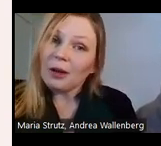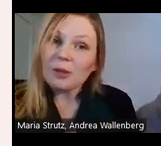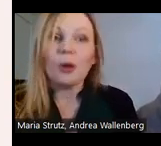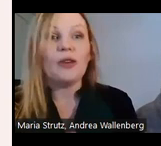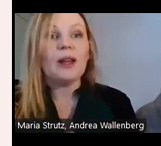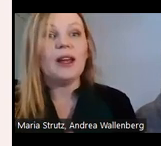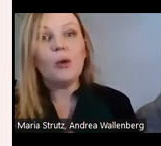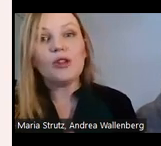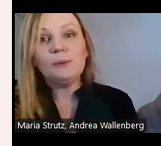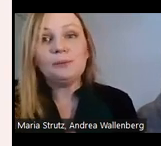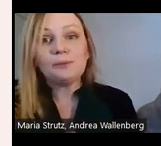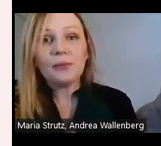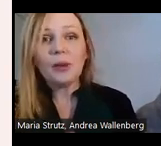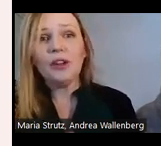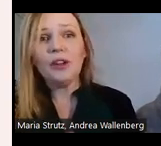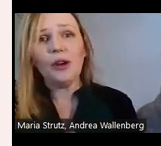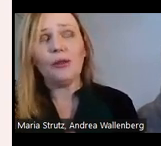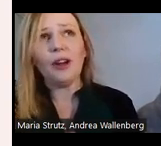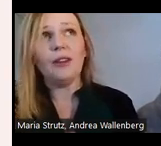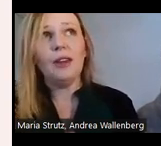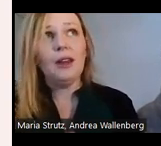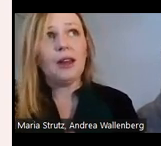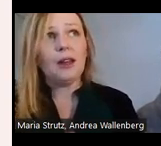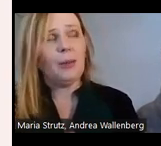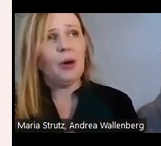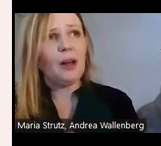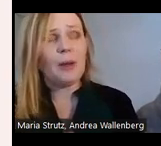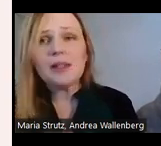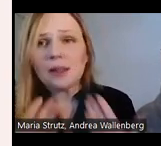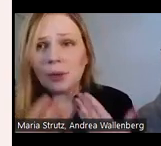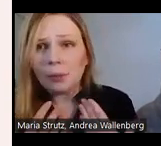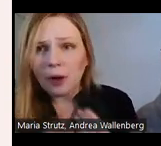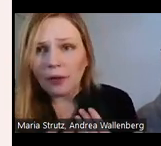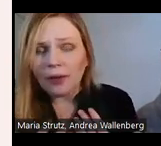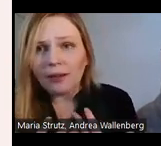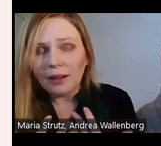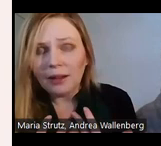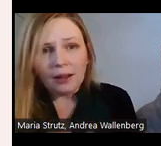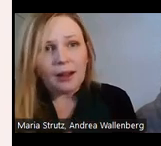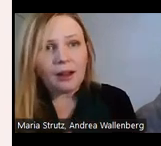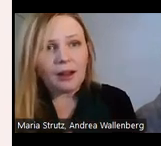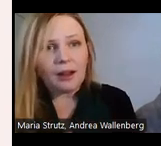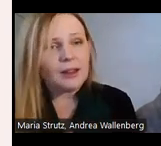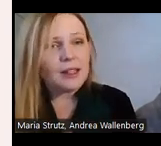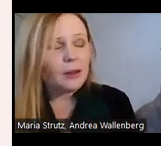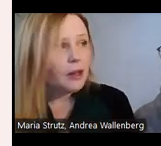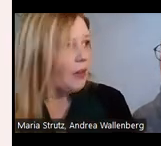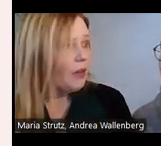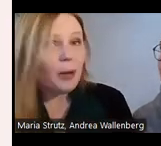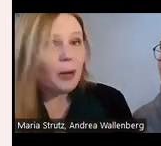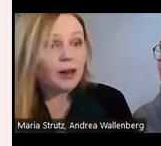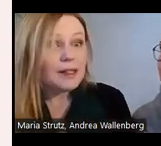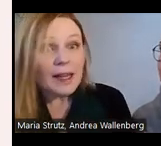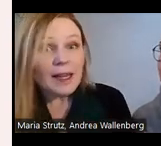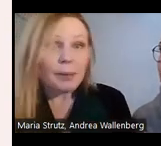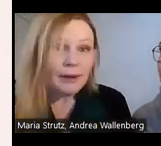gynnar tal- och språkutvecklingen också. Och den gör det för att när vi tar bort den här pressen på att prata, att vi inte sitter och kräver